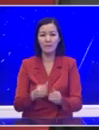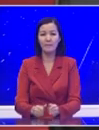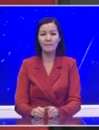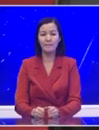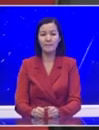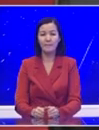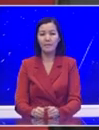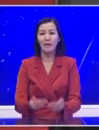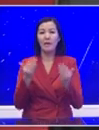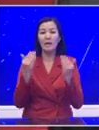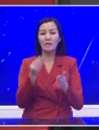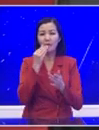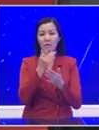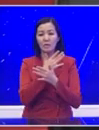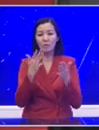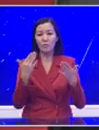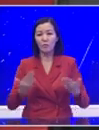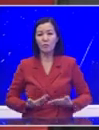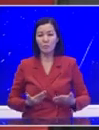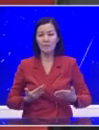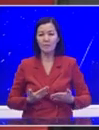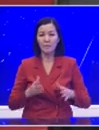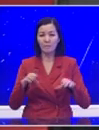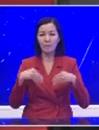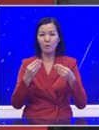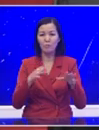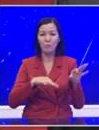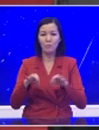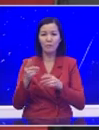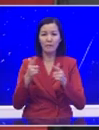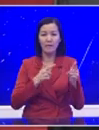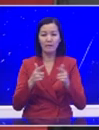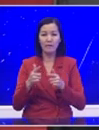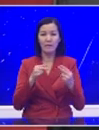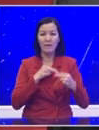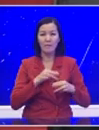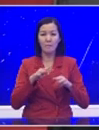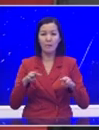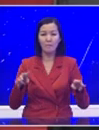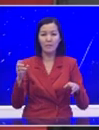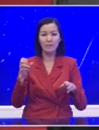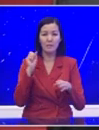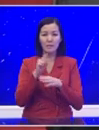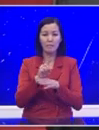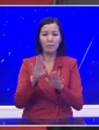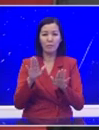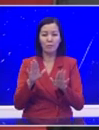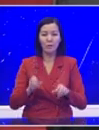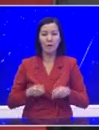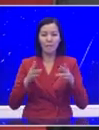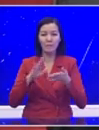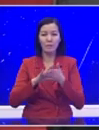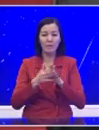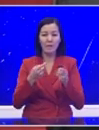бытовой набор. Қазір азық түлік пен тұрмыстық жинақтарын беру жайлы жоба дайындалды. Еңбек министрінің бұйрығы бойынша төтенше жағдай кезінде